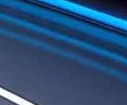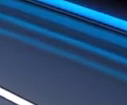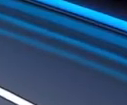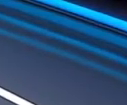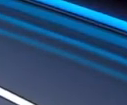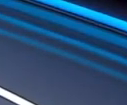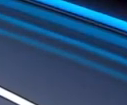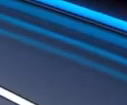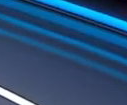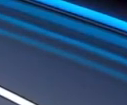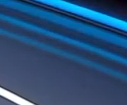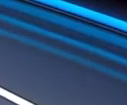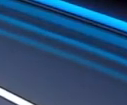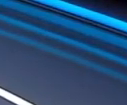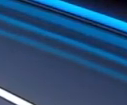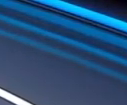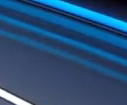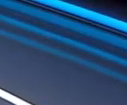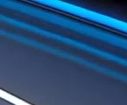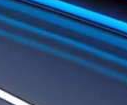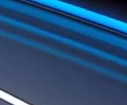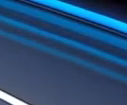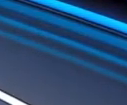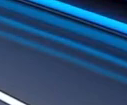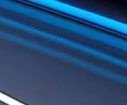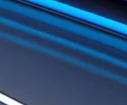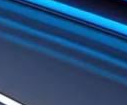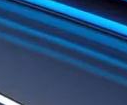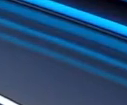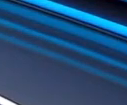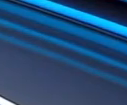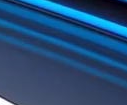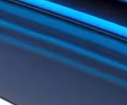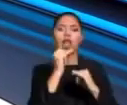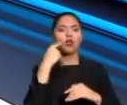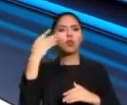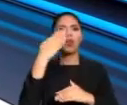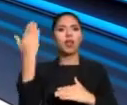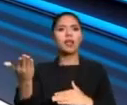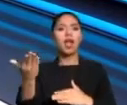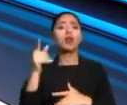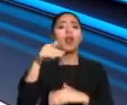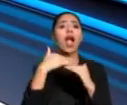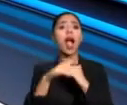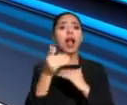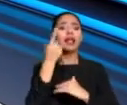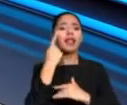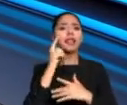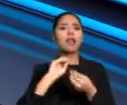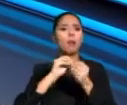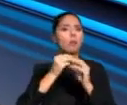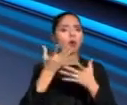örgütlerinden temizlenir ya da bunu gider kendimiz yaparız dedi. Muhalefet partilerini de eleştirdi Cumhurbaşkanı. Halkına ve